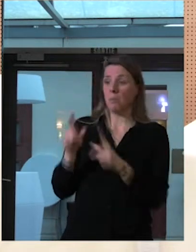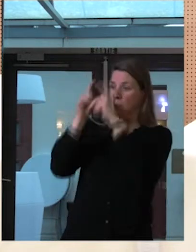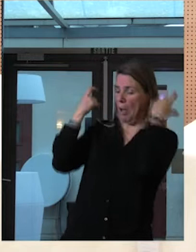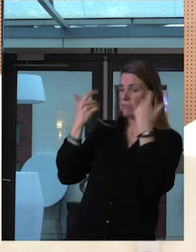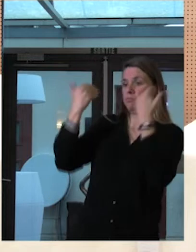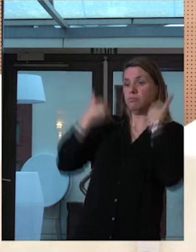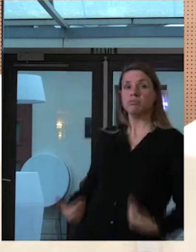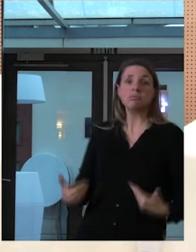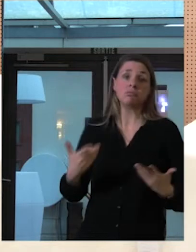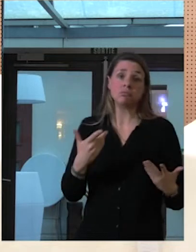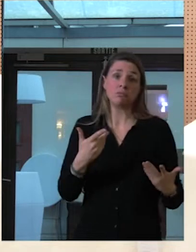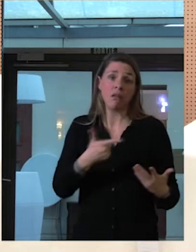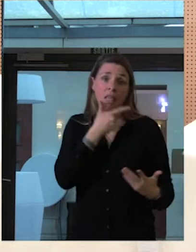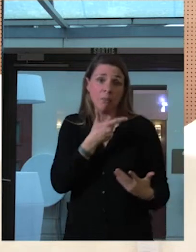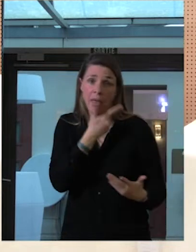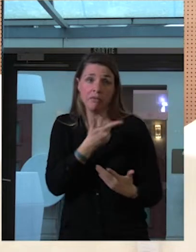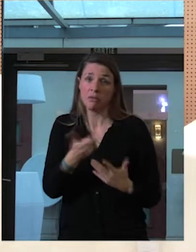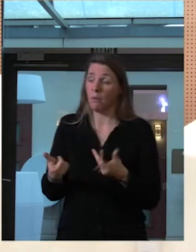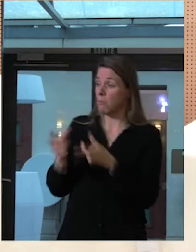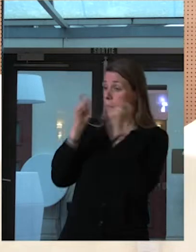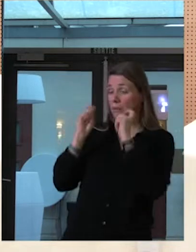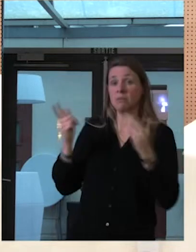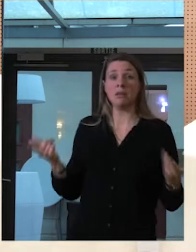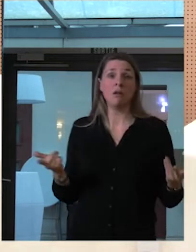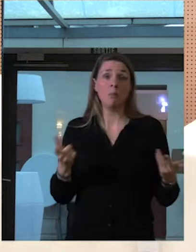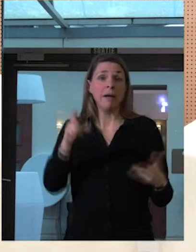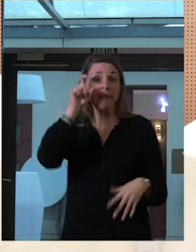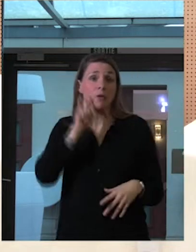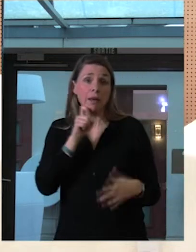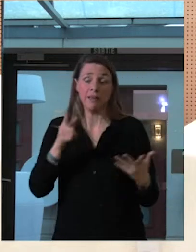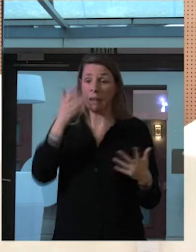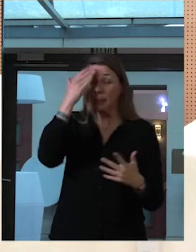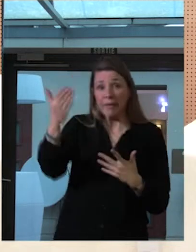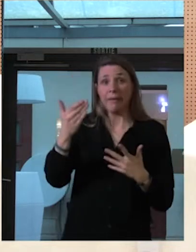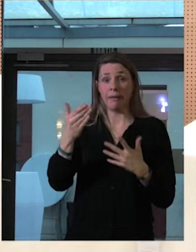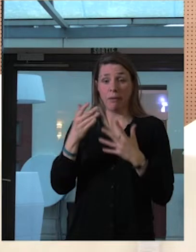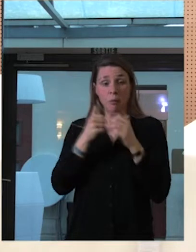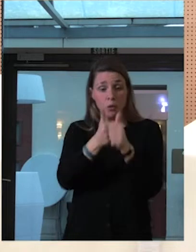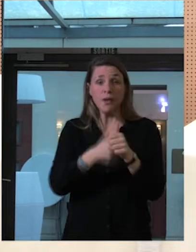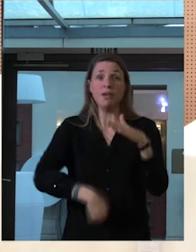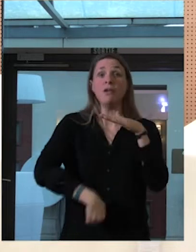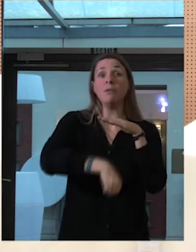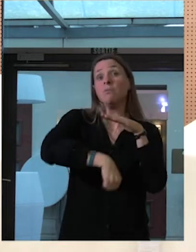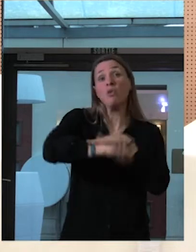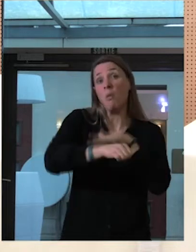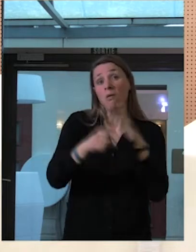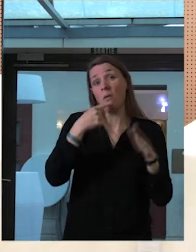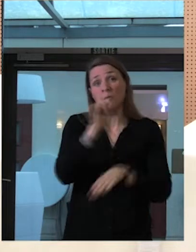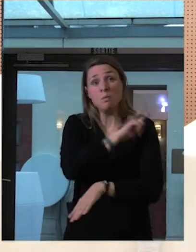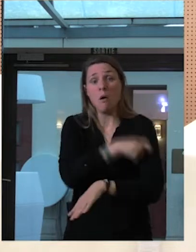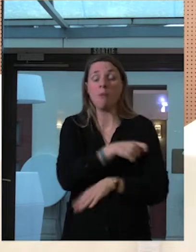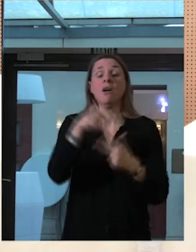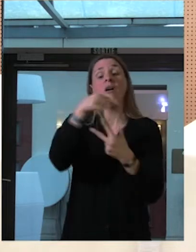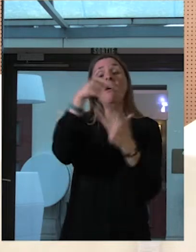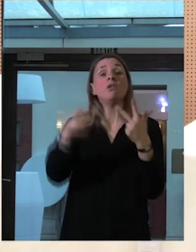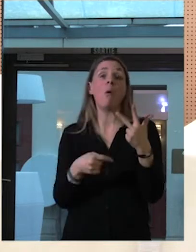étant forcément lesbienne. Enfin voilà, notre sexualité est déterminée par le sport que l'on pratique. Donc ça fait partie des trois, on